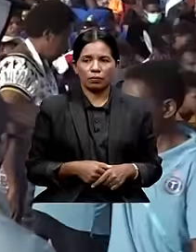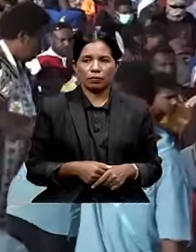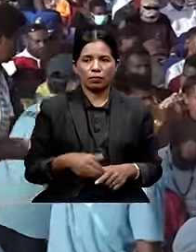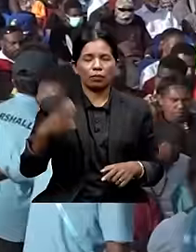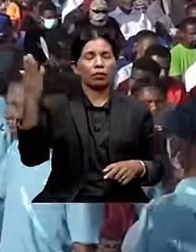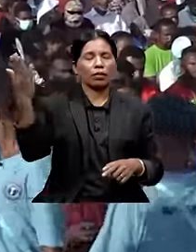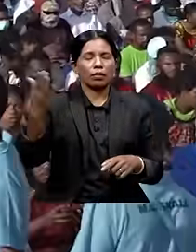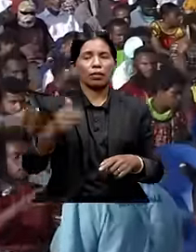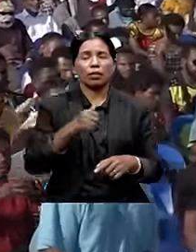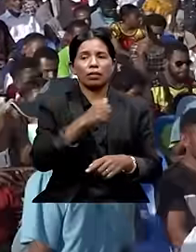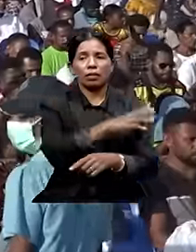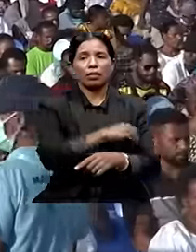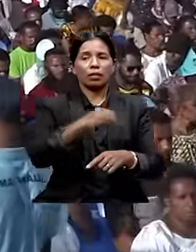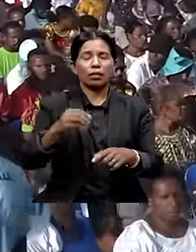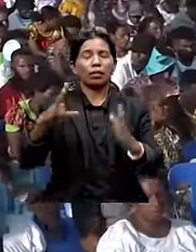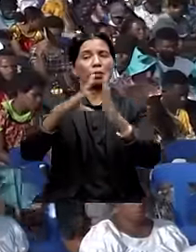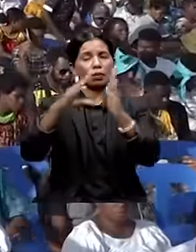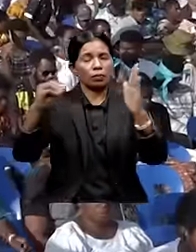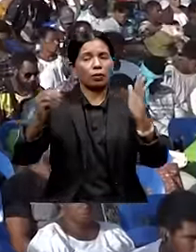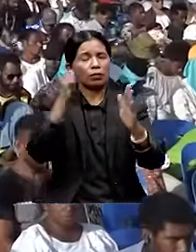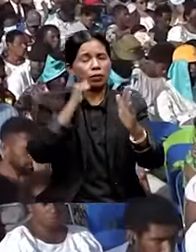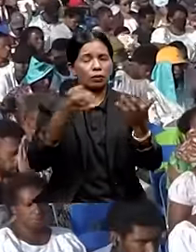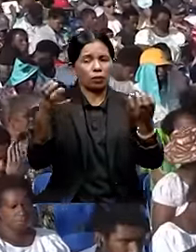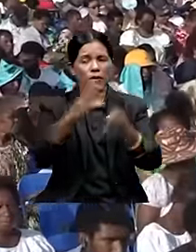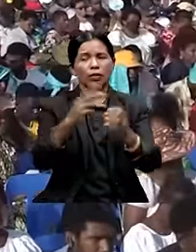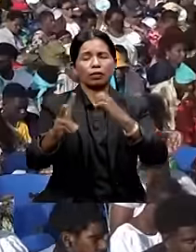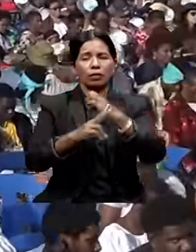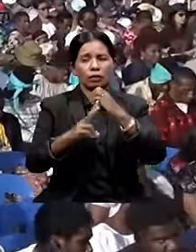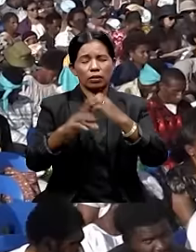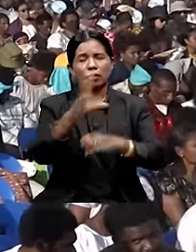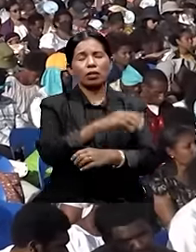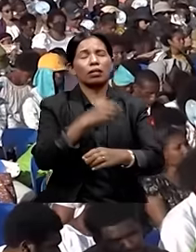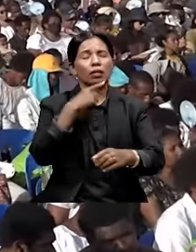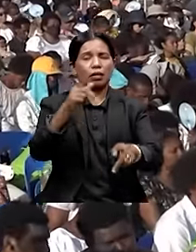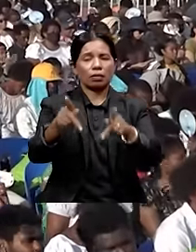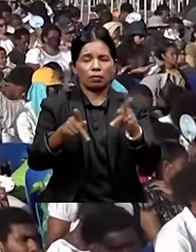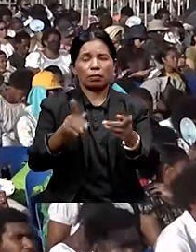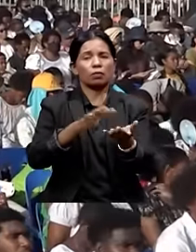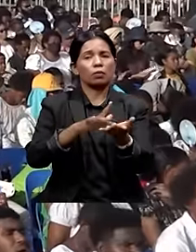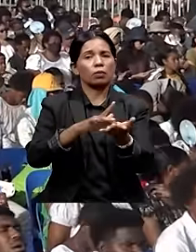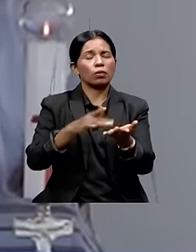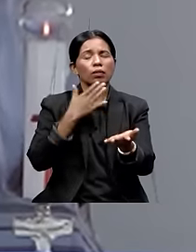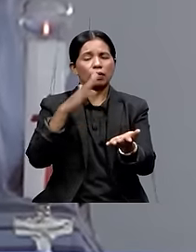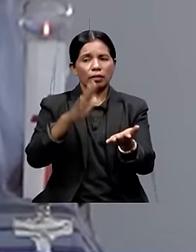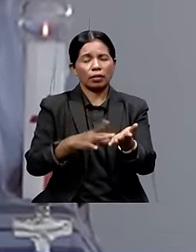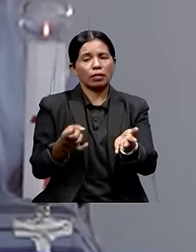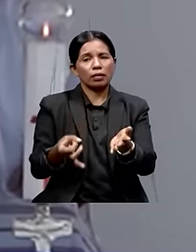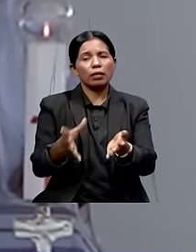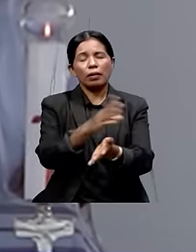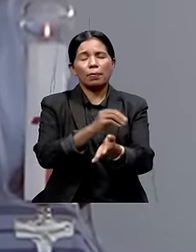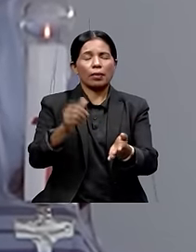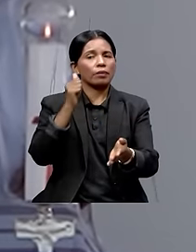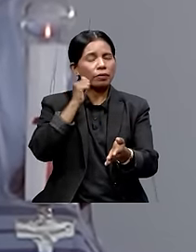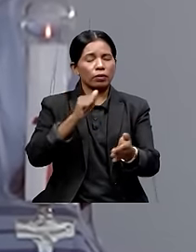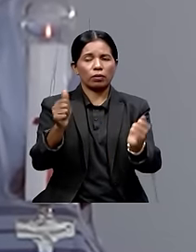Guiné, feto balon dalla barak sai vittima, tamba acusação con nova cara moruk a no matandok. Tuirdaros nebe iha, feto sanulu